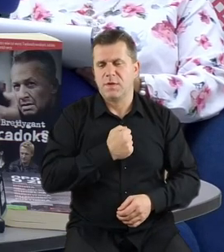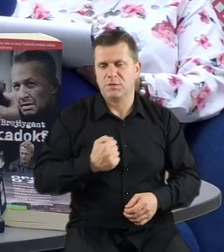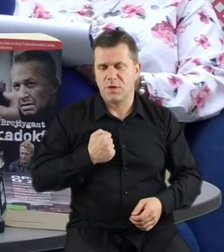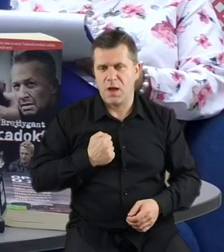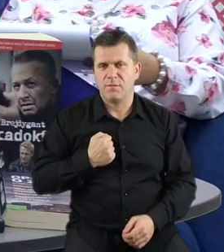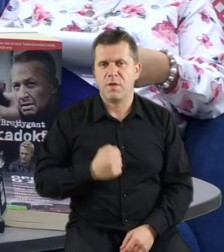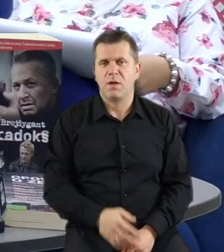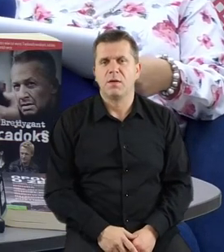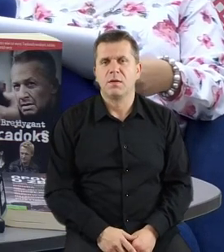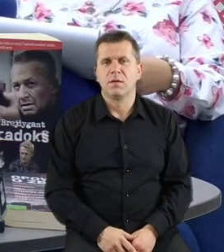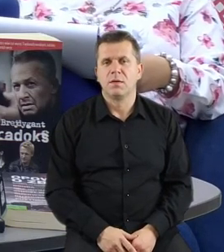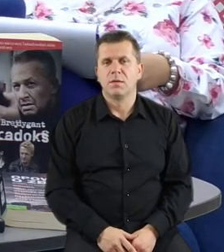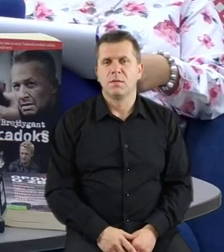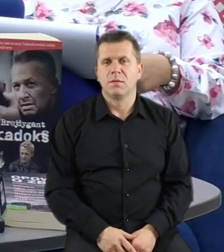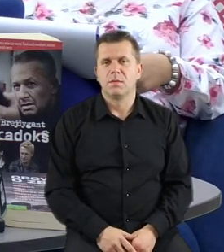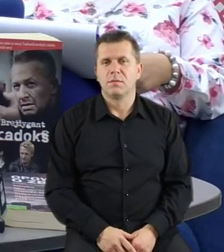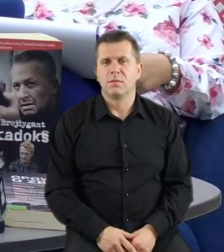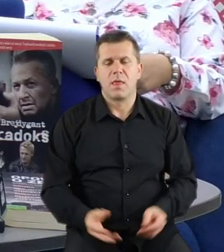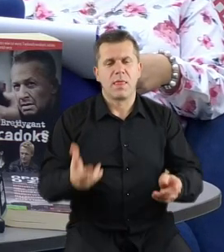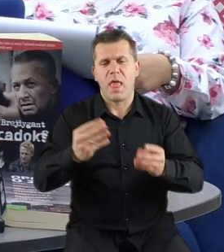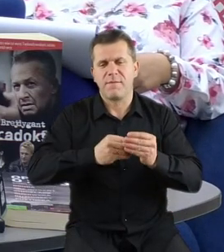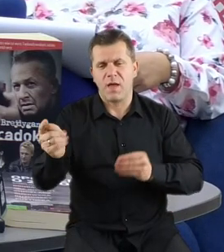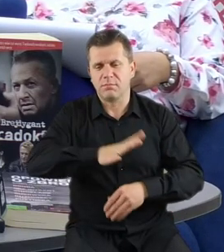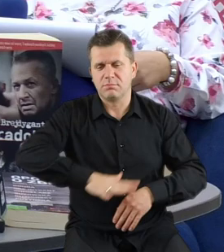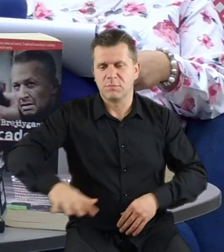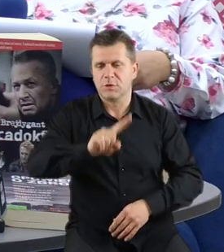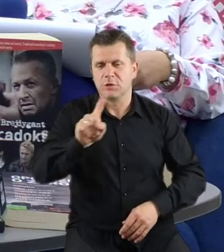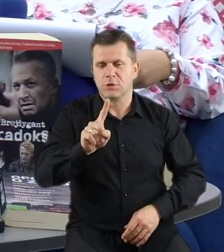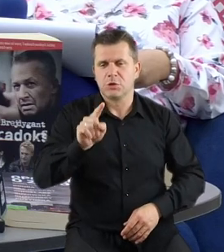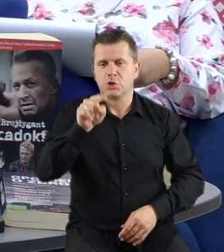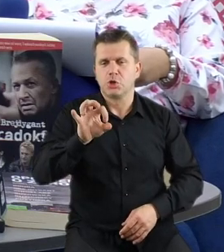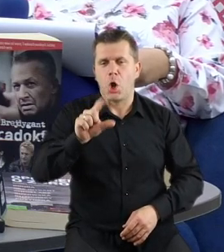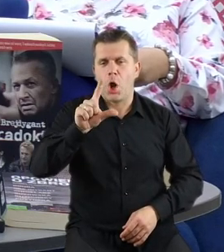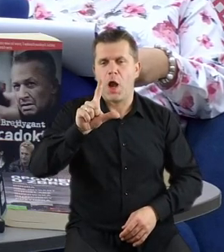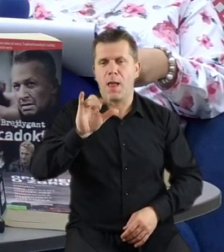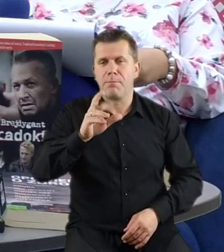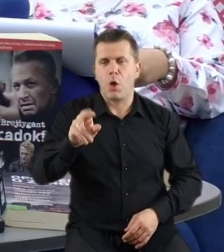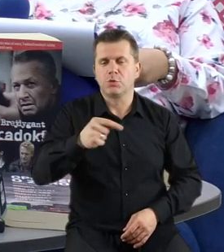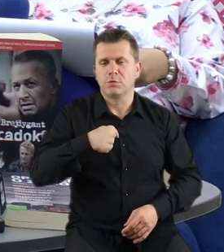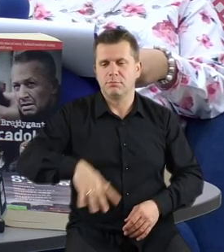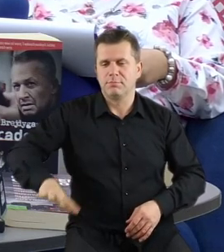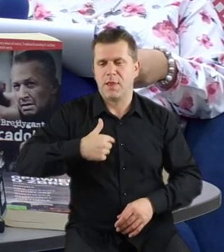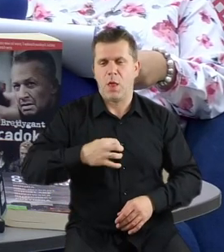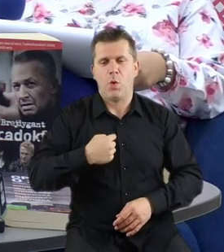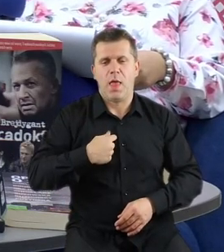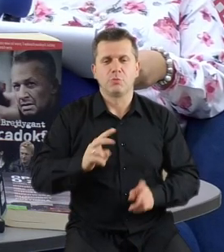jest nie dość, że Warszawa to przeważnie Żoliborza, jestem z Żoliborza, więc już jestem u siebie tam.